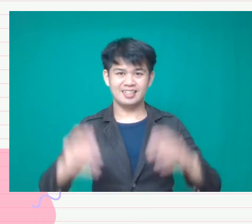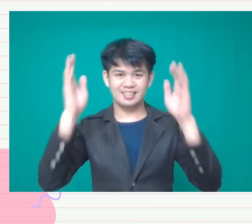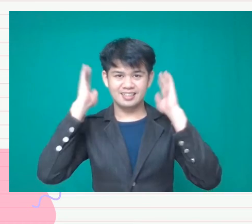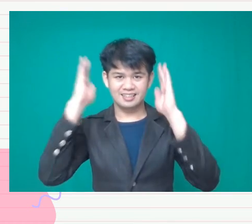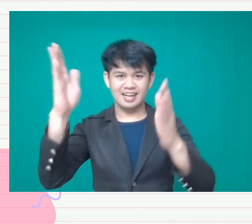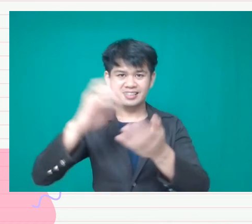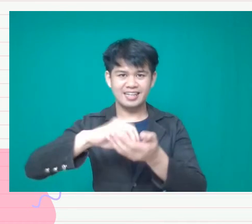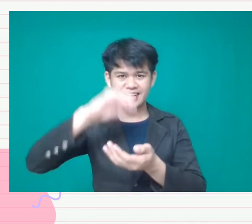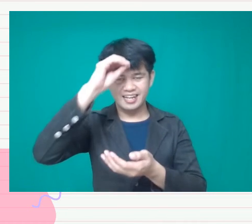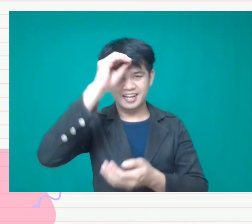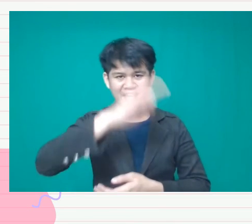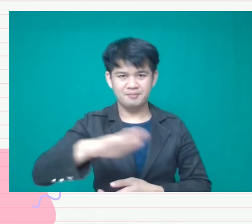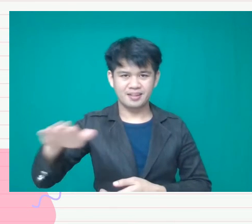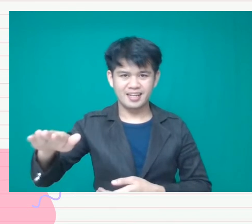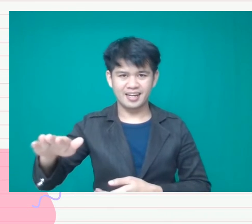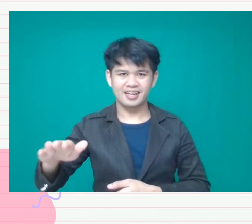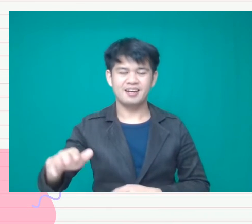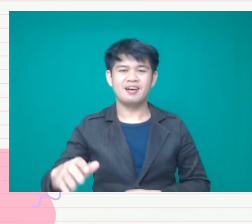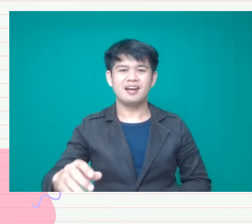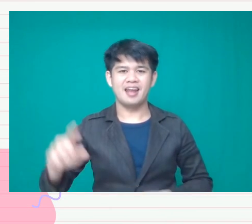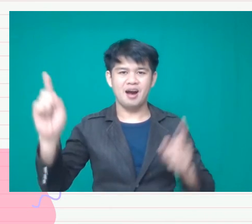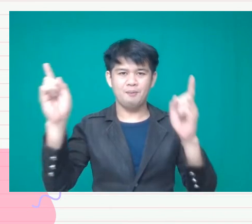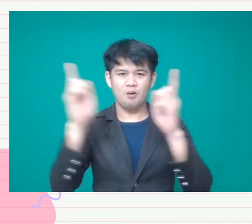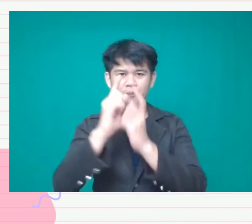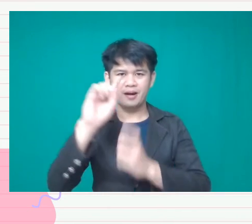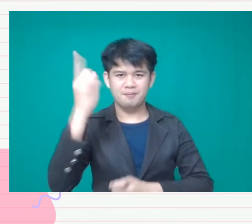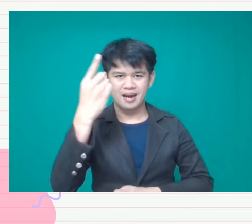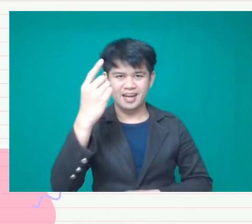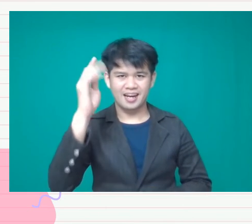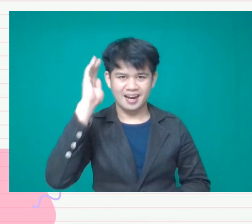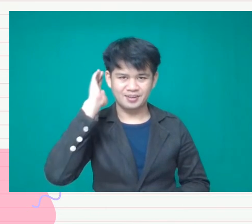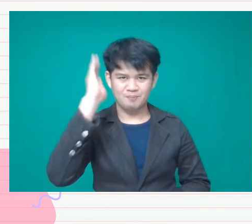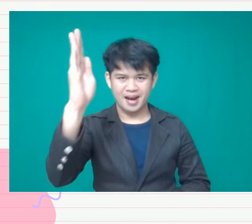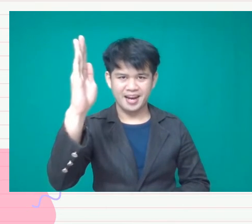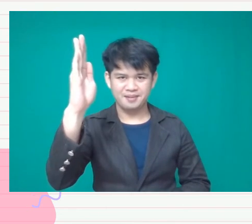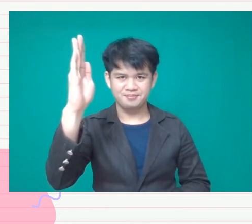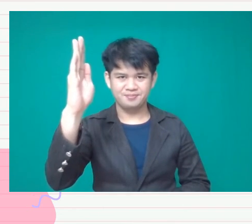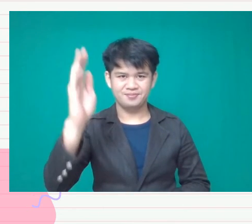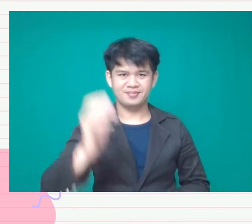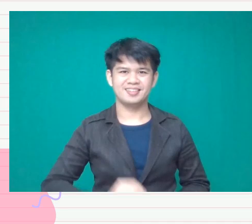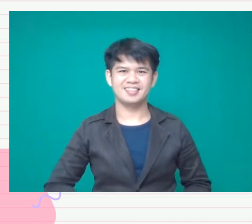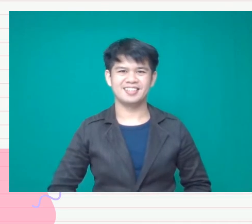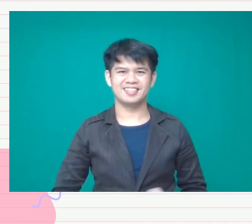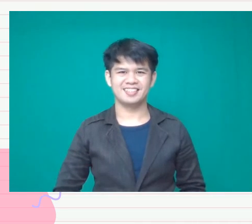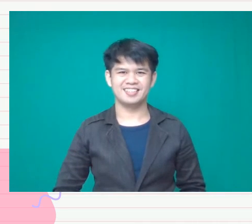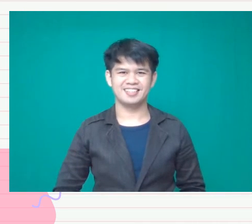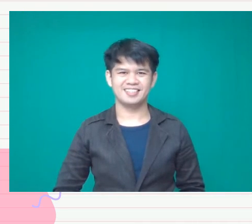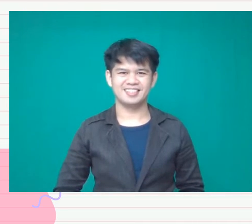ตั้งใจเรียนนะครับเด็กๆแล้วพบกันใหม่ครั้งต่อไปครับ